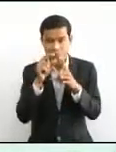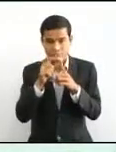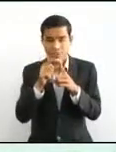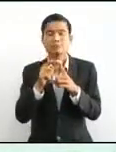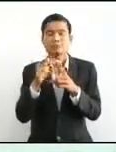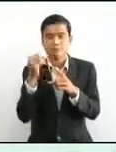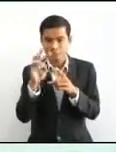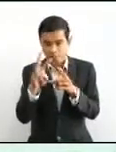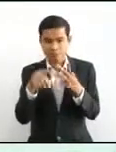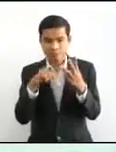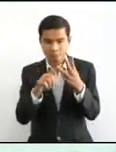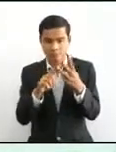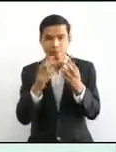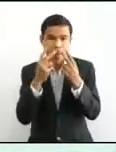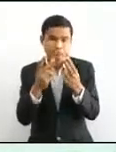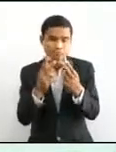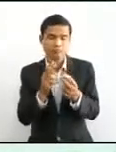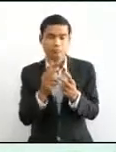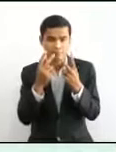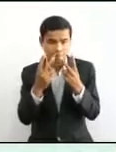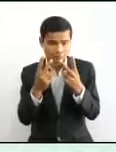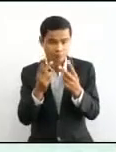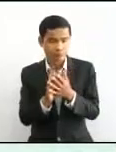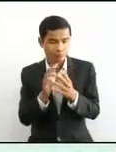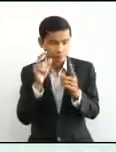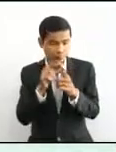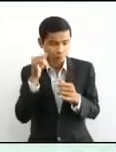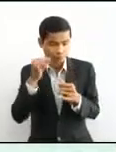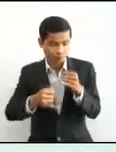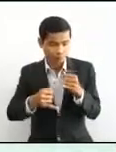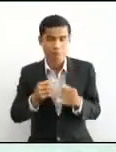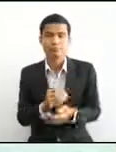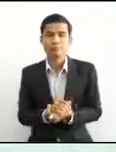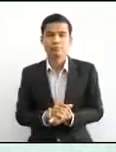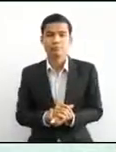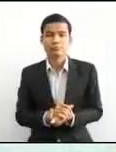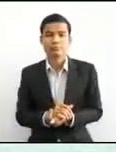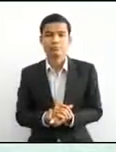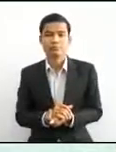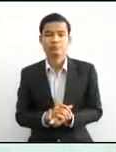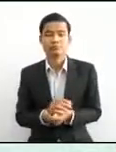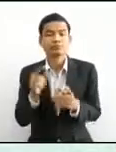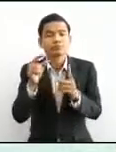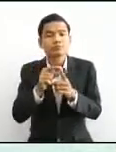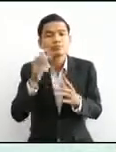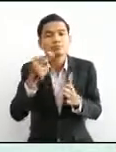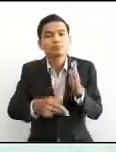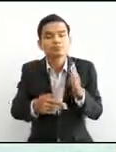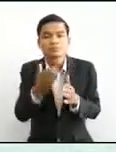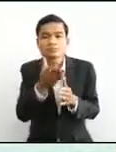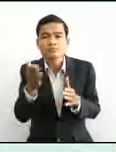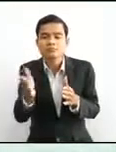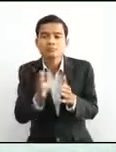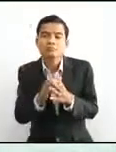cho mùi nẹ kru ná. Nơi xóa mùi bịa tiết. Ta. Bịa ấy kế con đang ngọt.